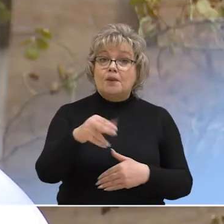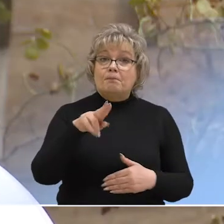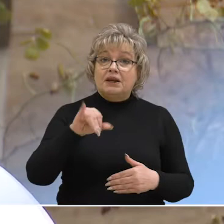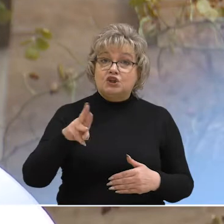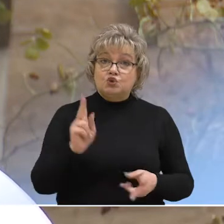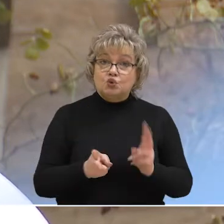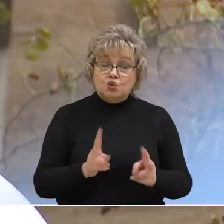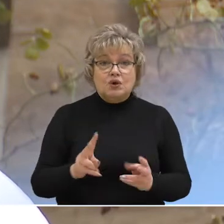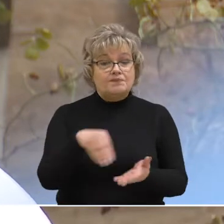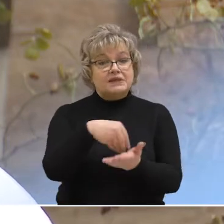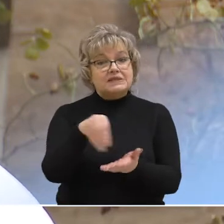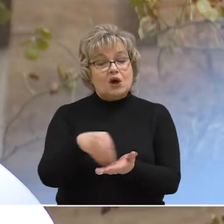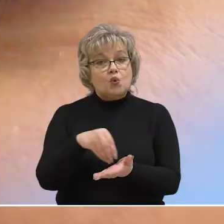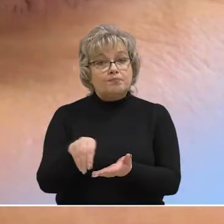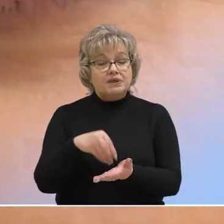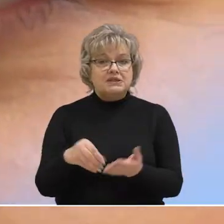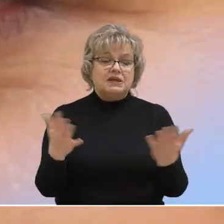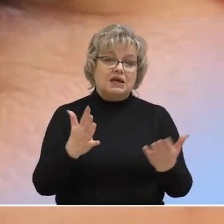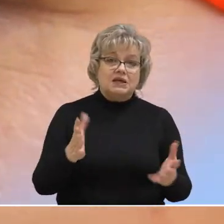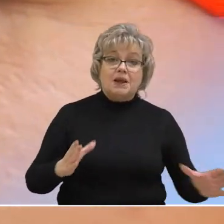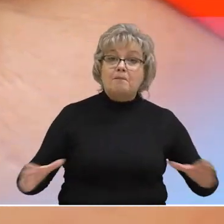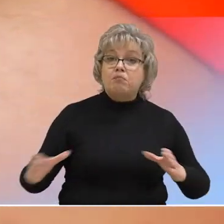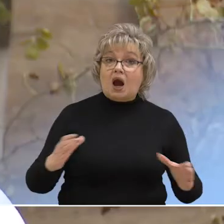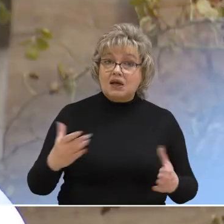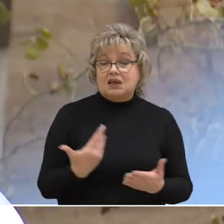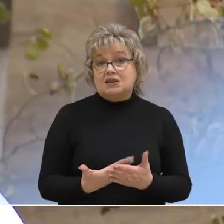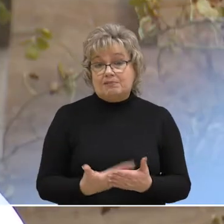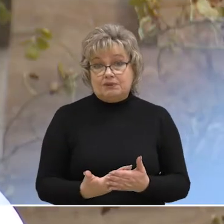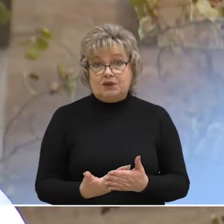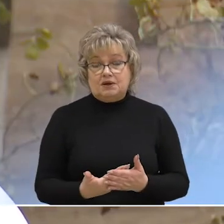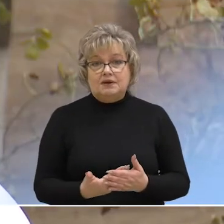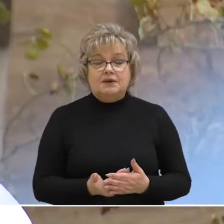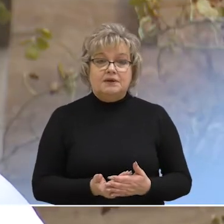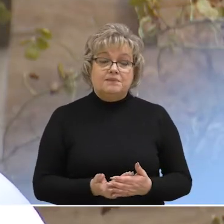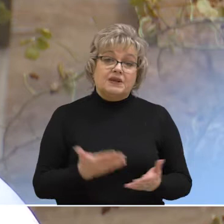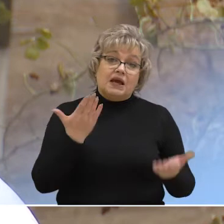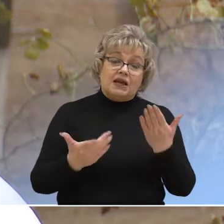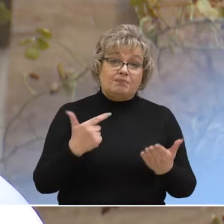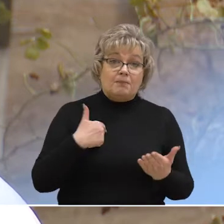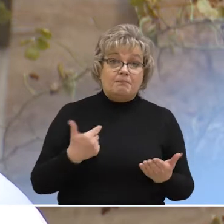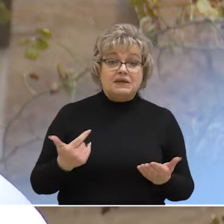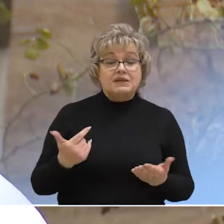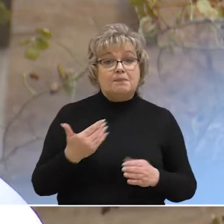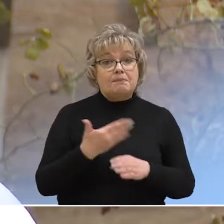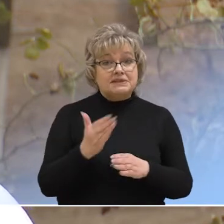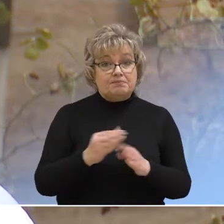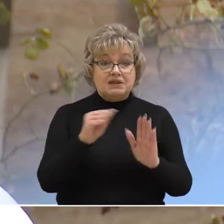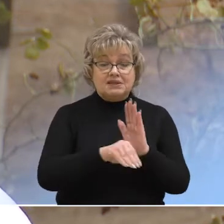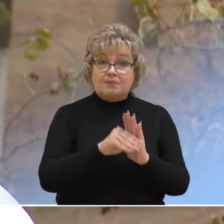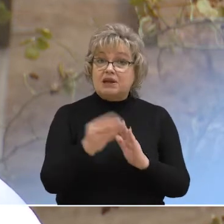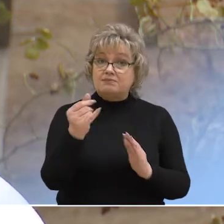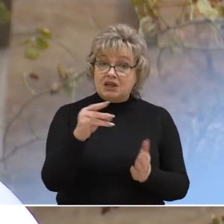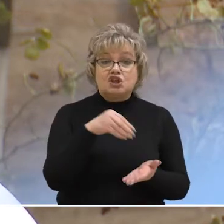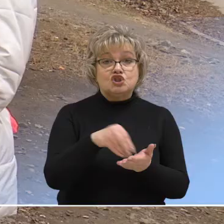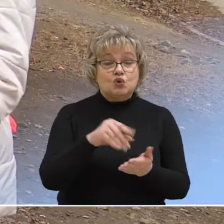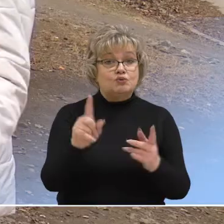или закупить там какие-то баки, да, например. Вот, то есть, либо мы собираем постепенно деньги и